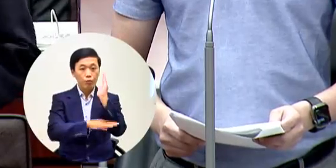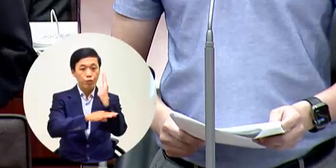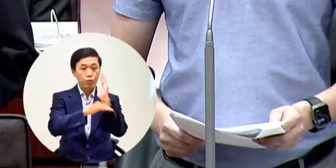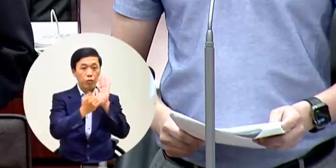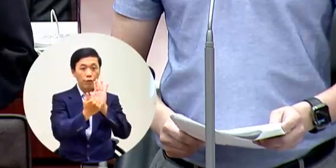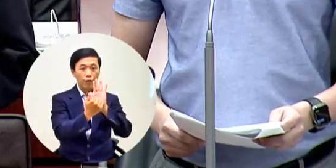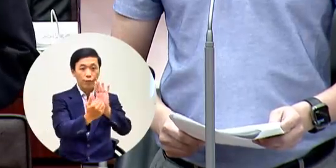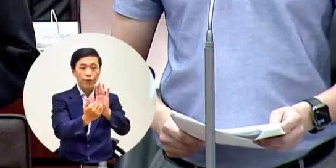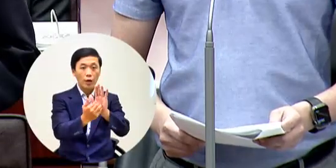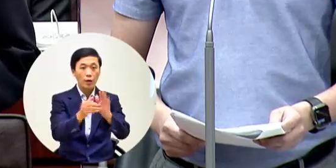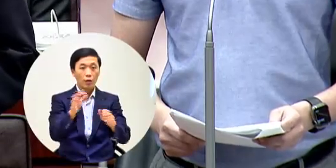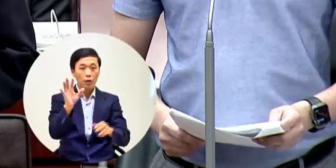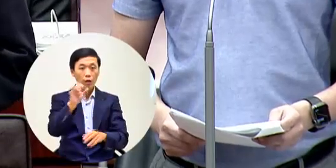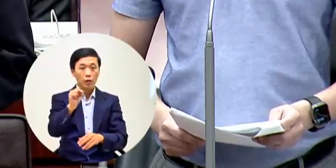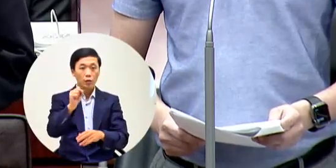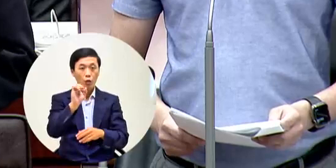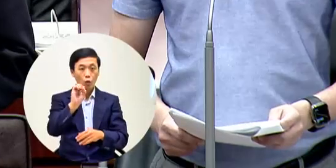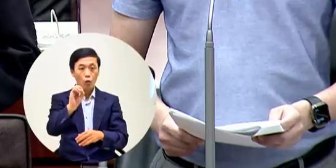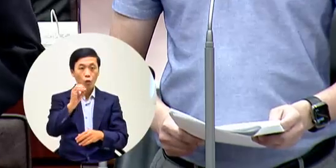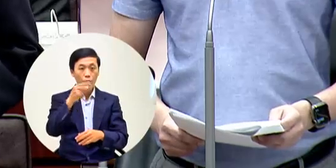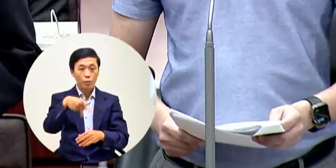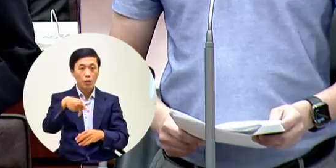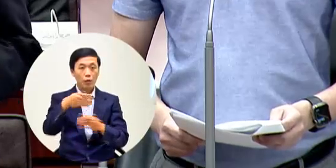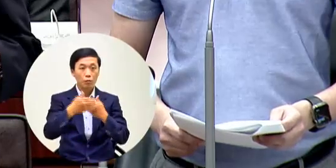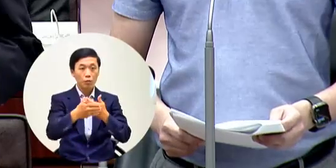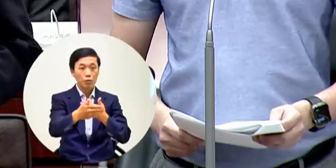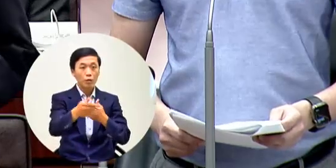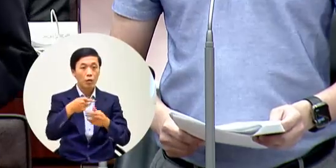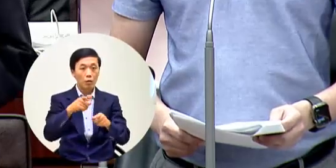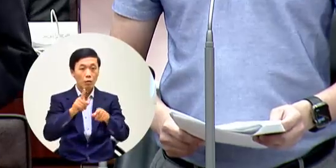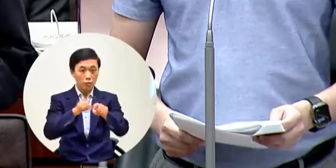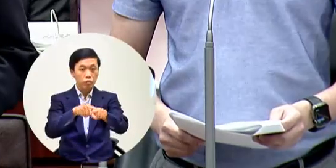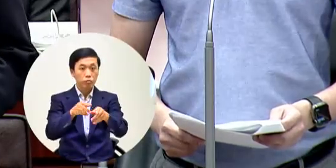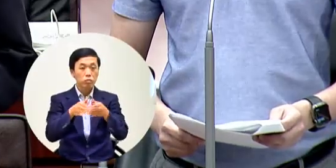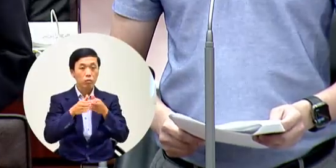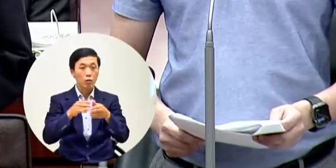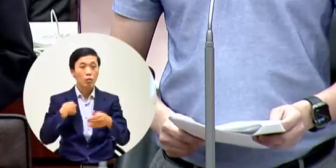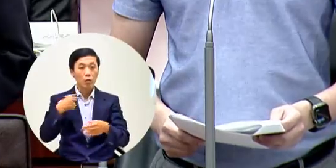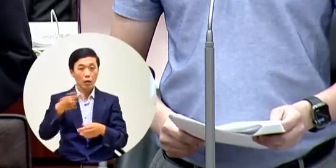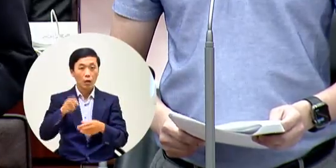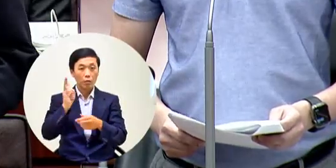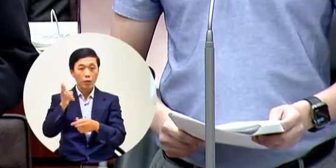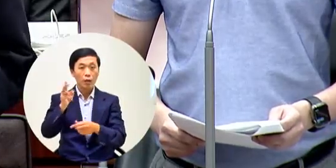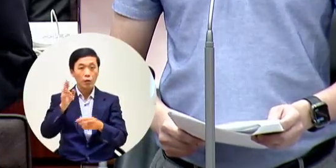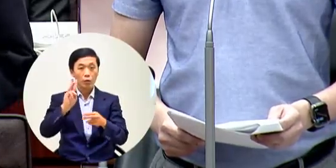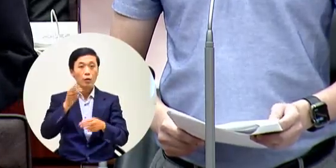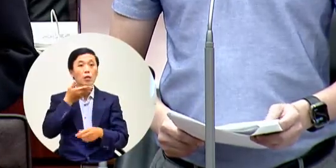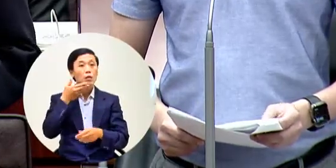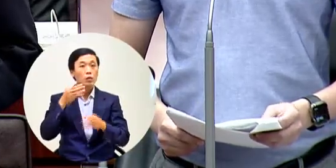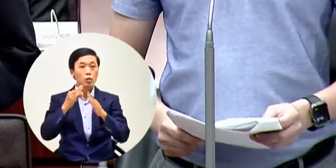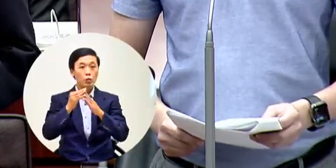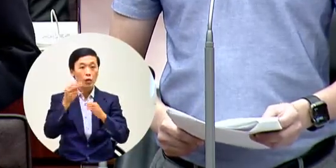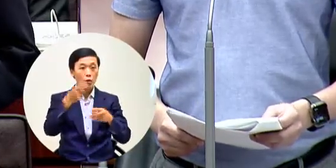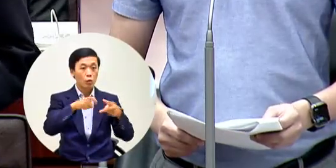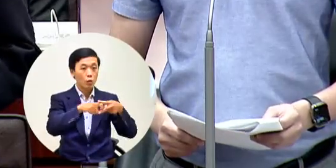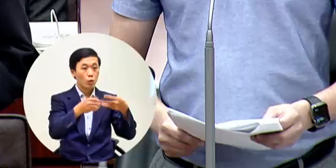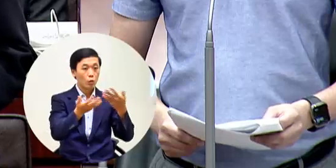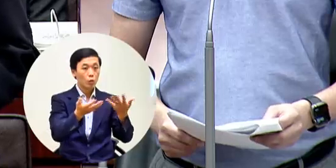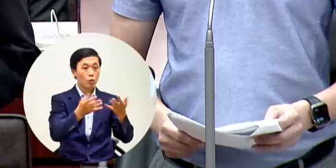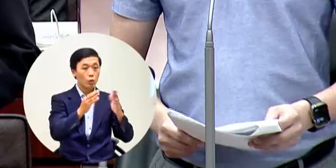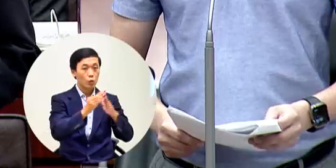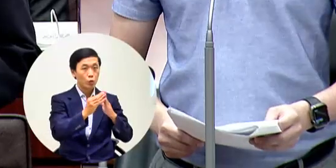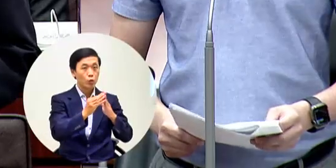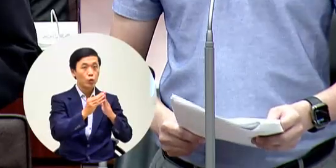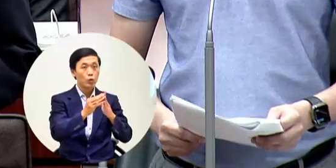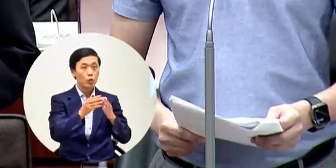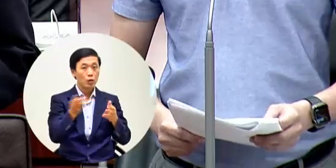去落实它。除了这个 SOP 以外，我还要求我们的这个水利局的同仁，还包括我们公务局，有一个层层要节